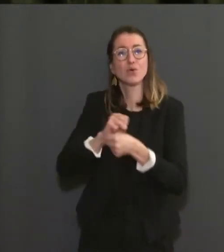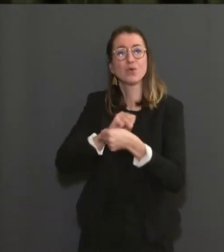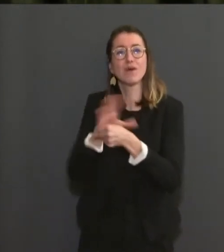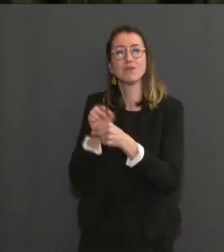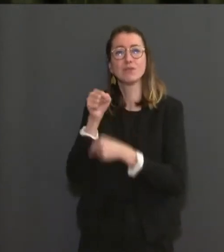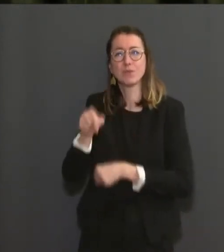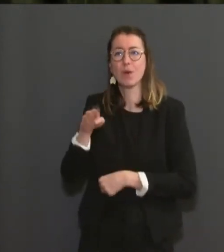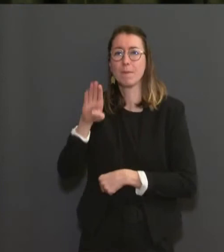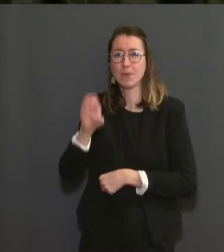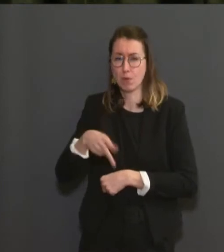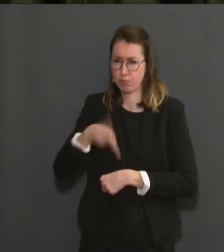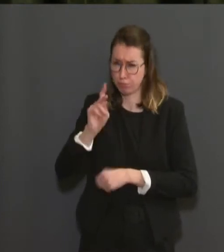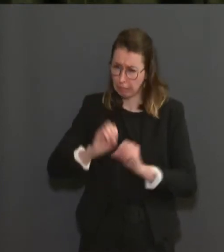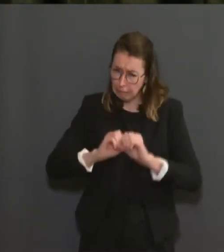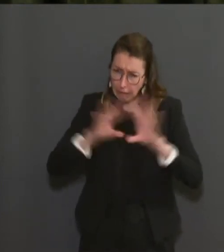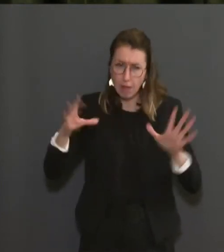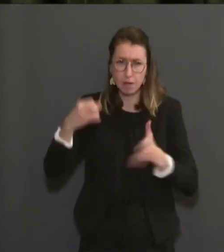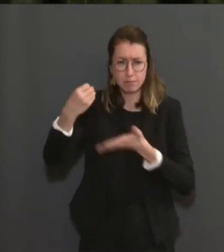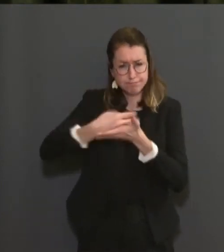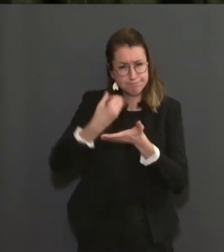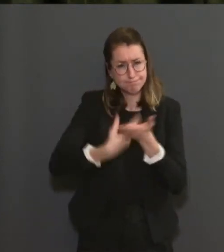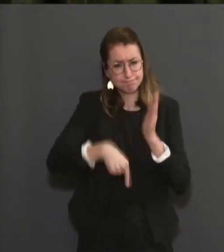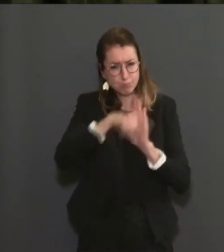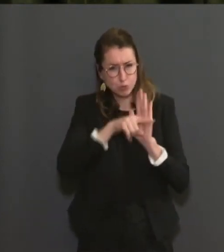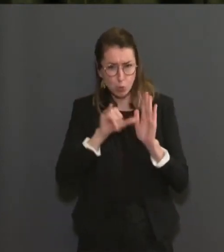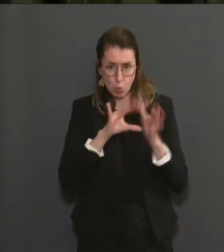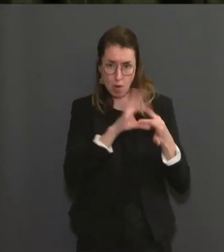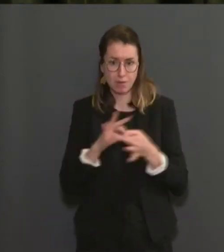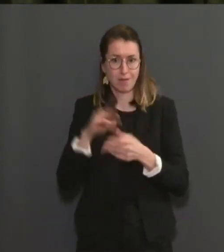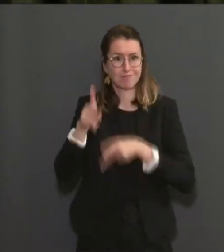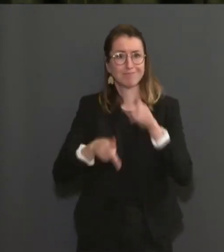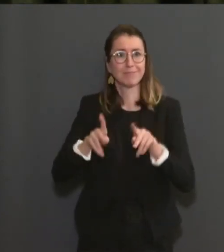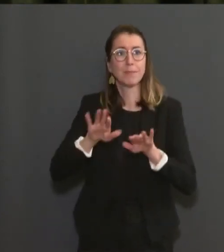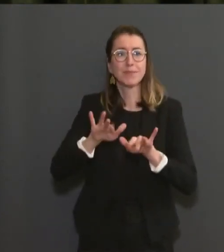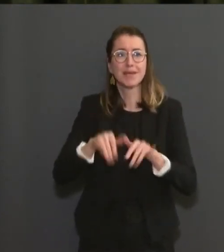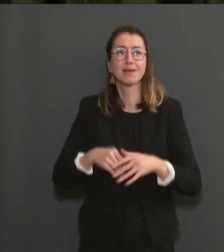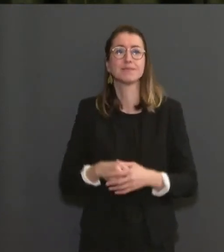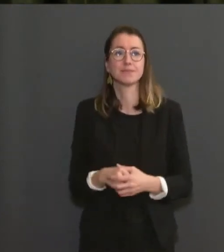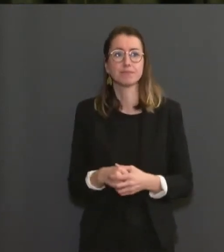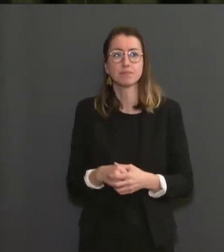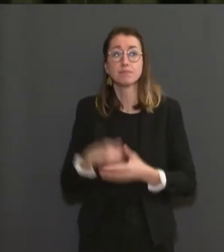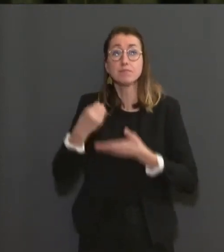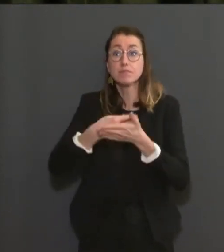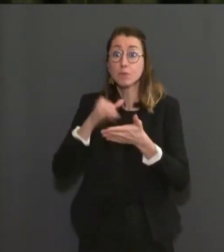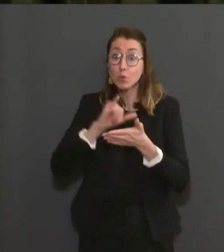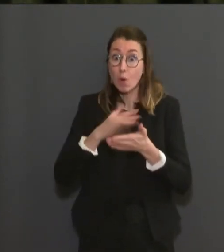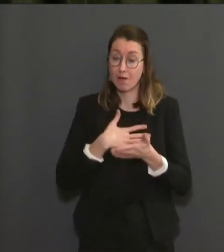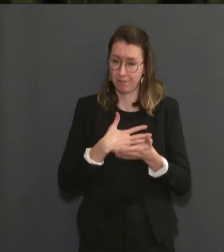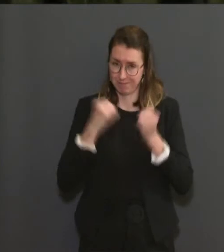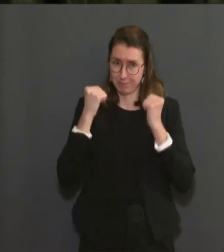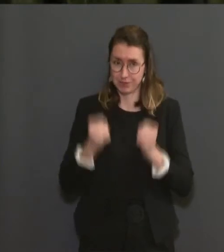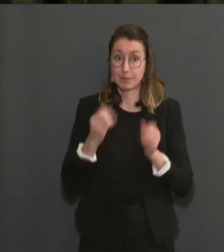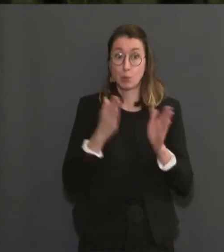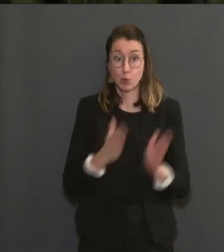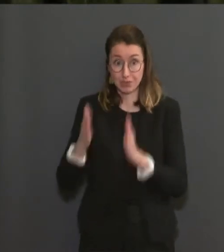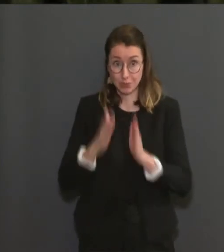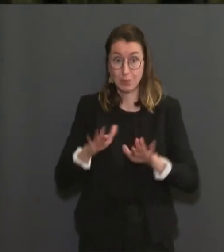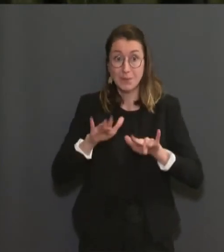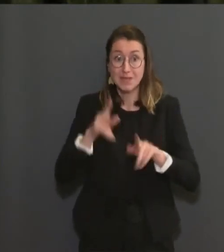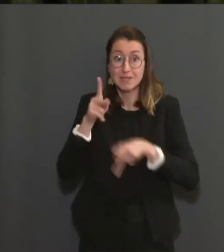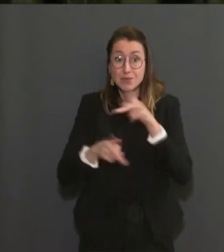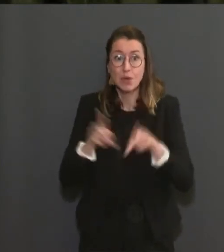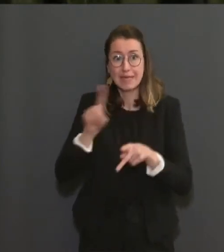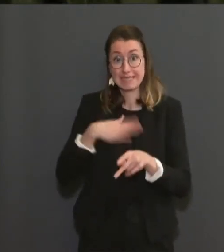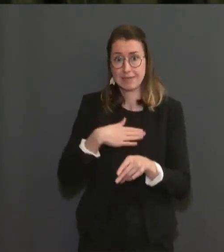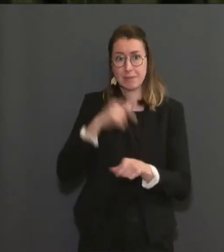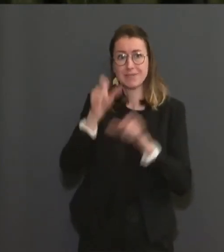cela implique des contacts, et ils peuvent être effectués tant par des podologues que par d'autres professionnels, et on pense notamment